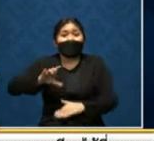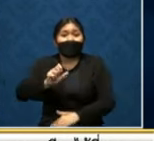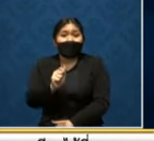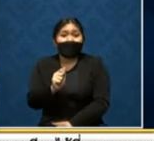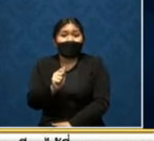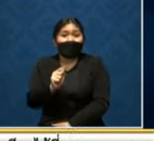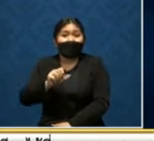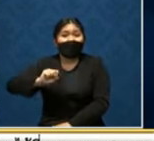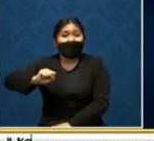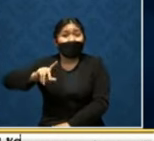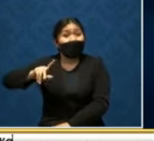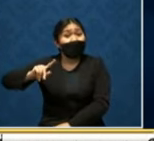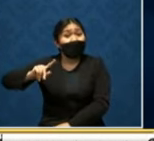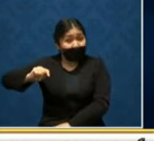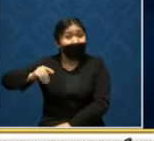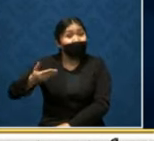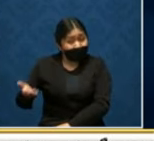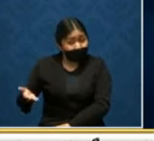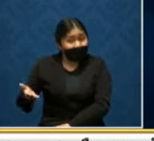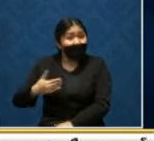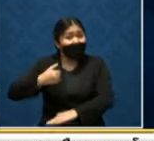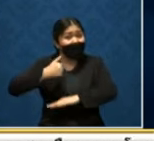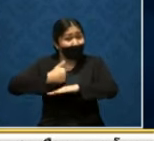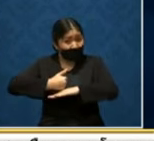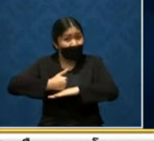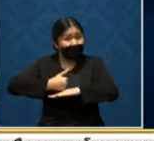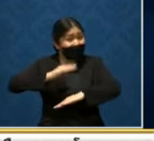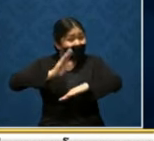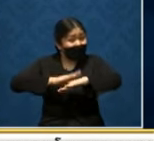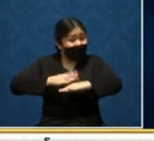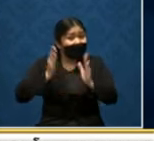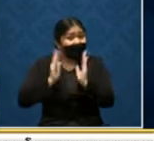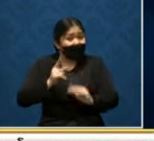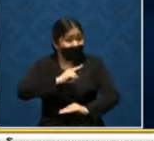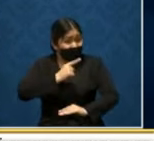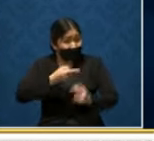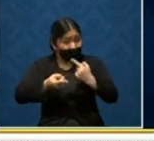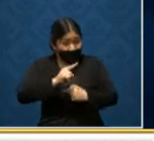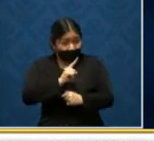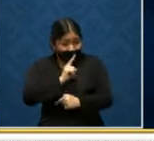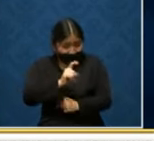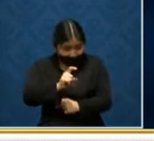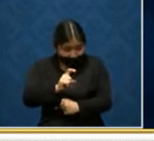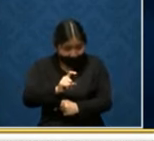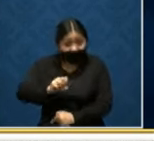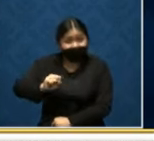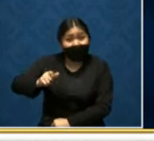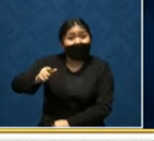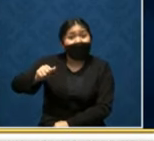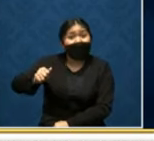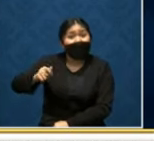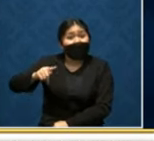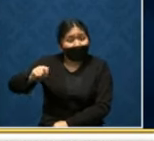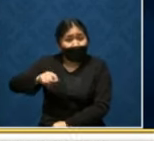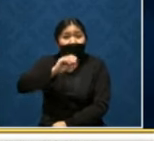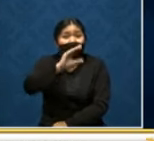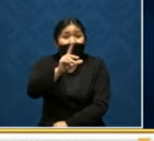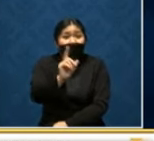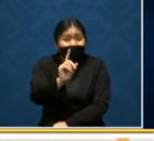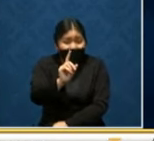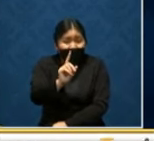นายผอสูงทุ่งเพิ่งเรียกเจ้าหน้าที่มาสอบถามส.ทแจ้งลูกน้องคนสนิทว่าไงครับ